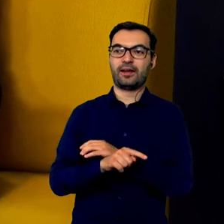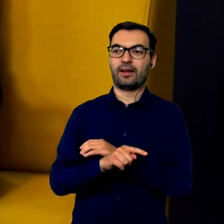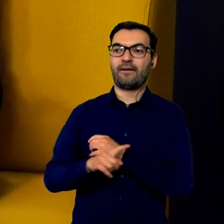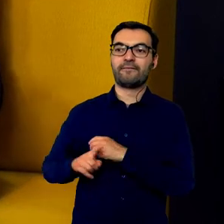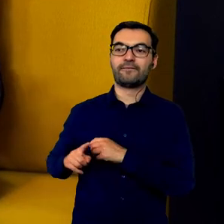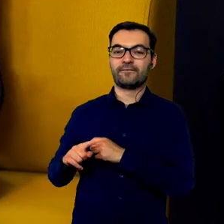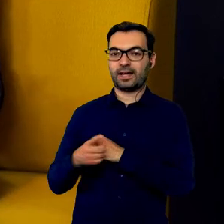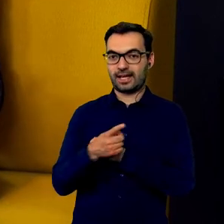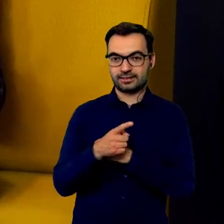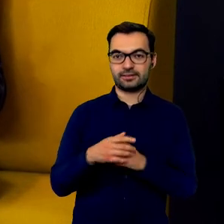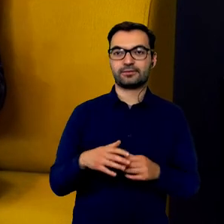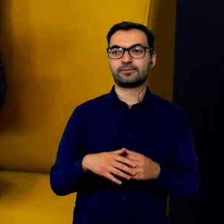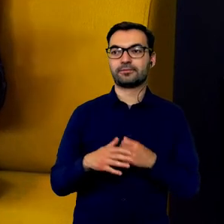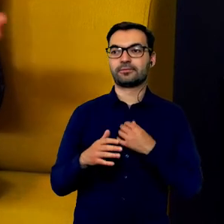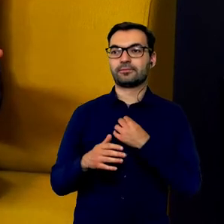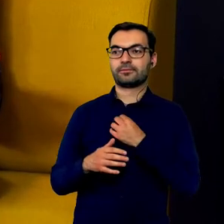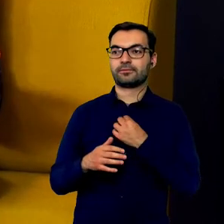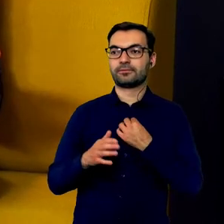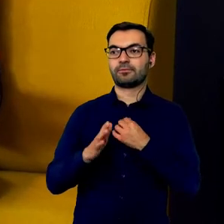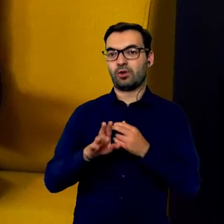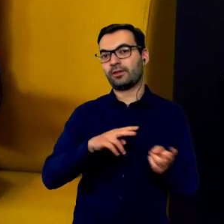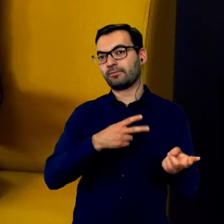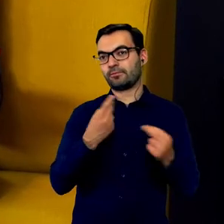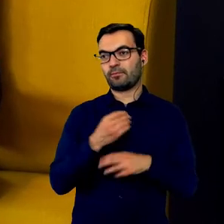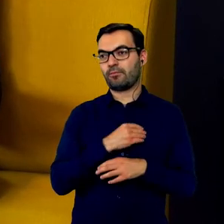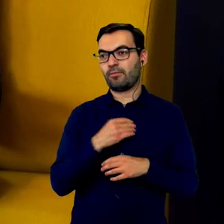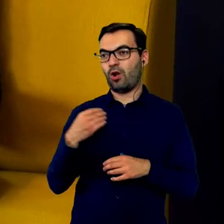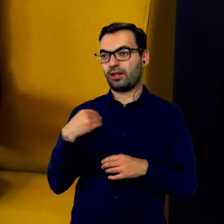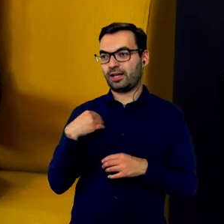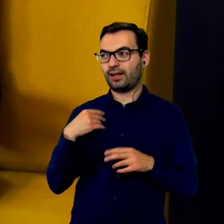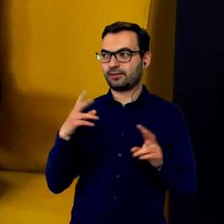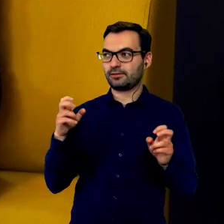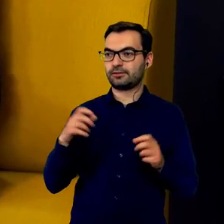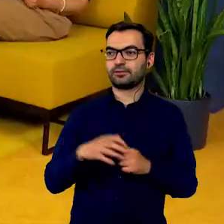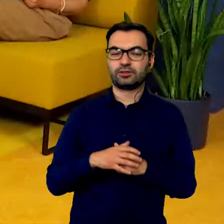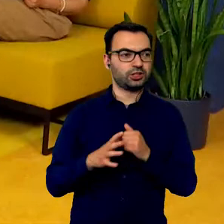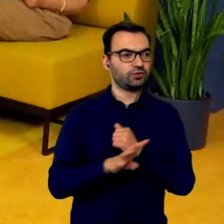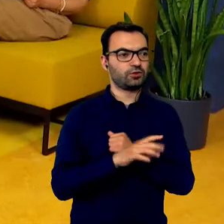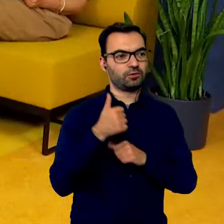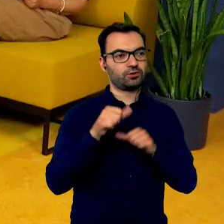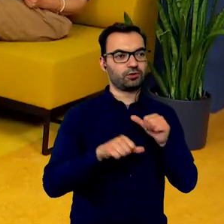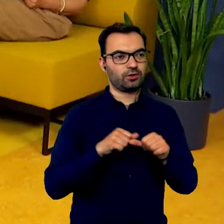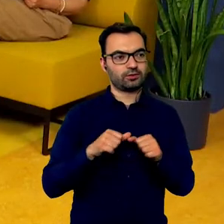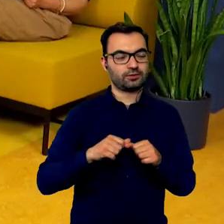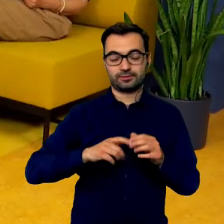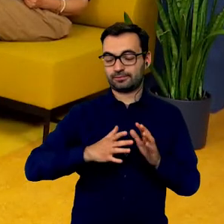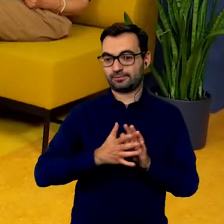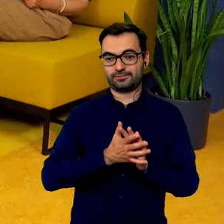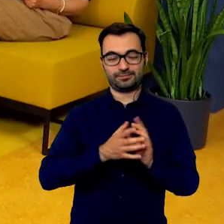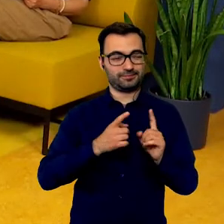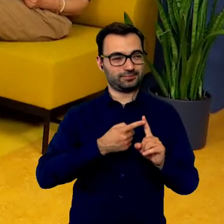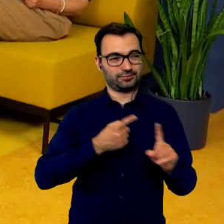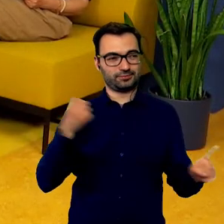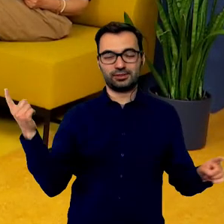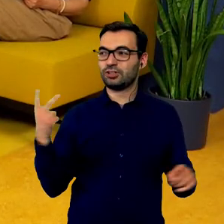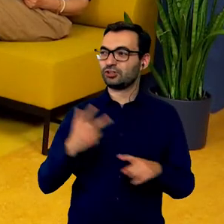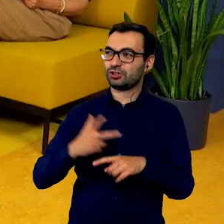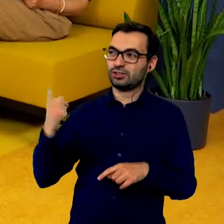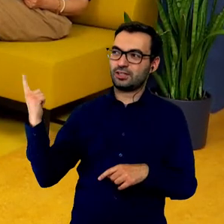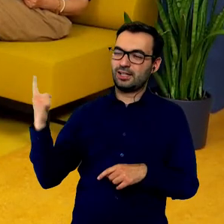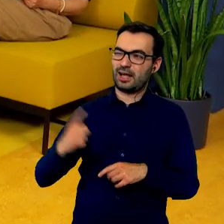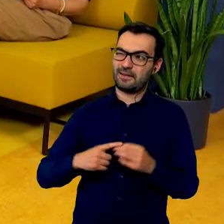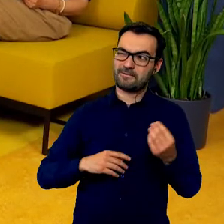polityczny. Potem Polka. To był 91 rok, jeżeli chodzi o wydanie. Naprawdę to jest taka przestrzeń. Tak, 30 lat